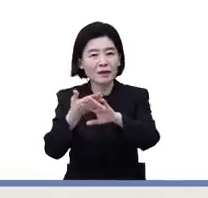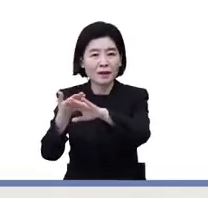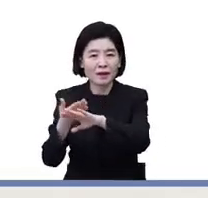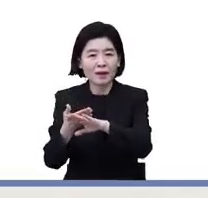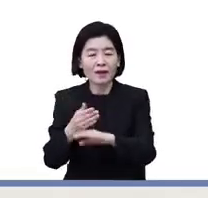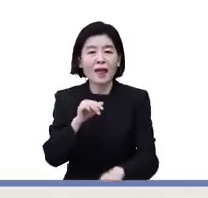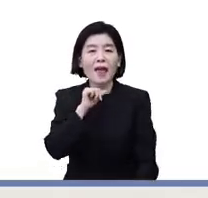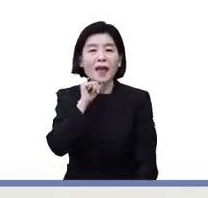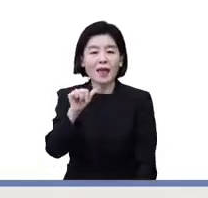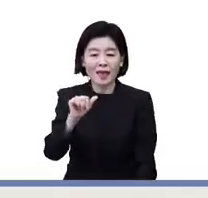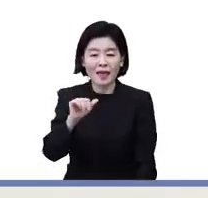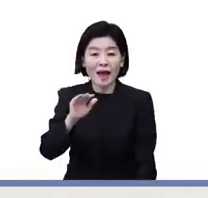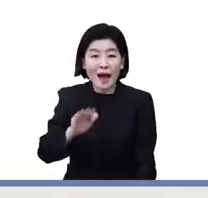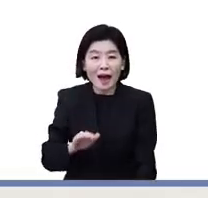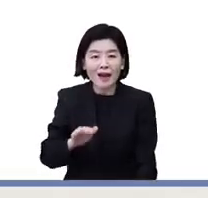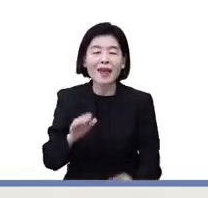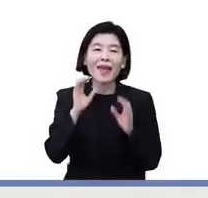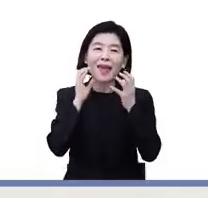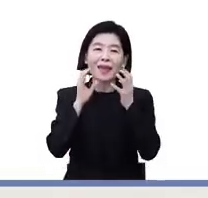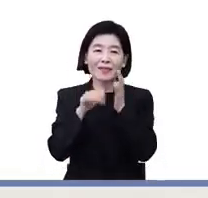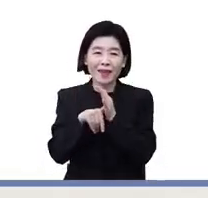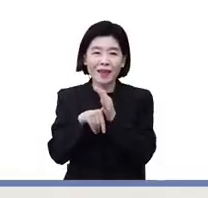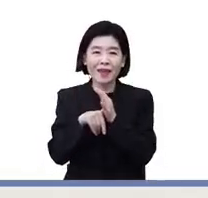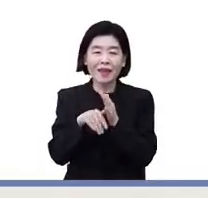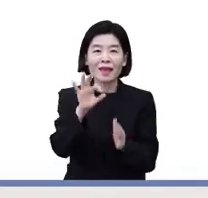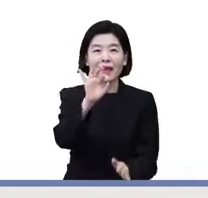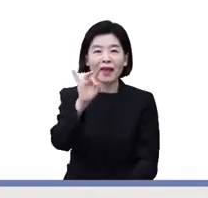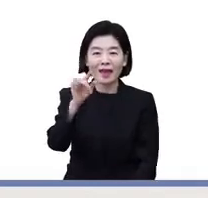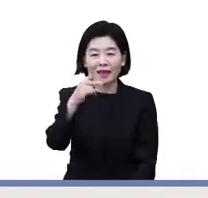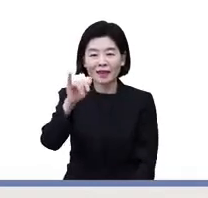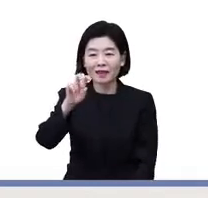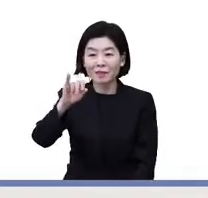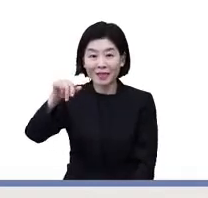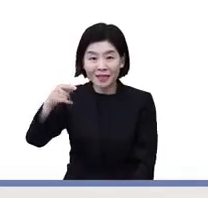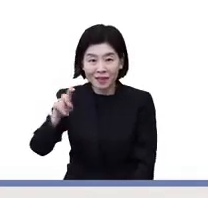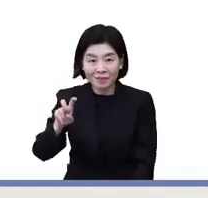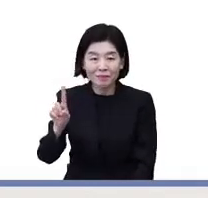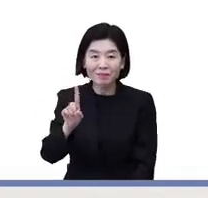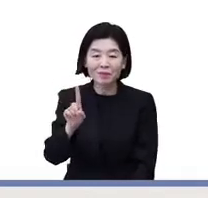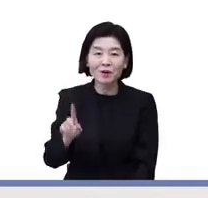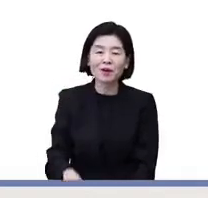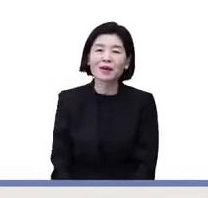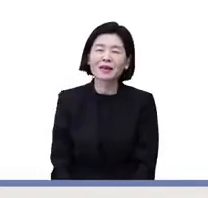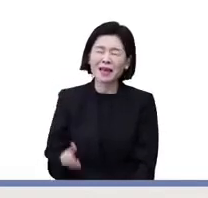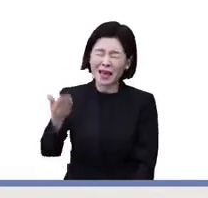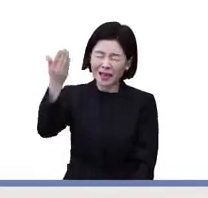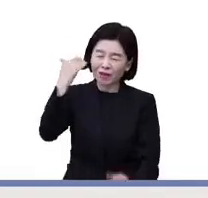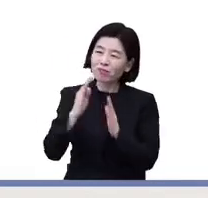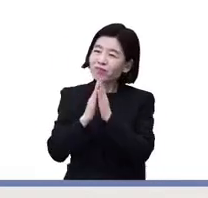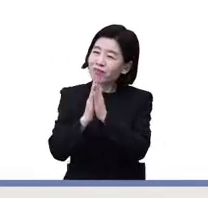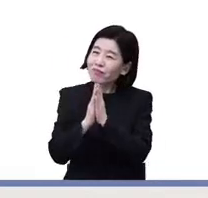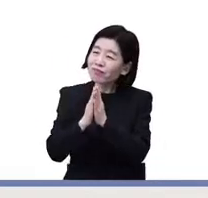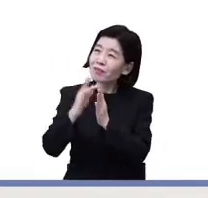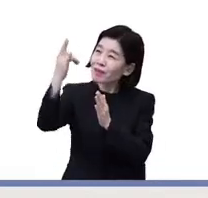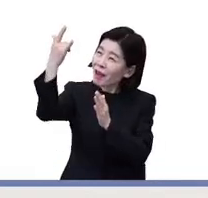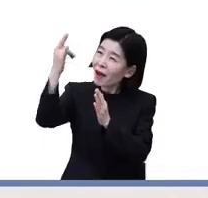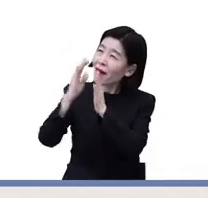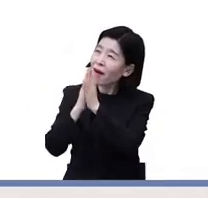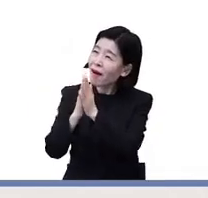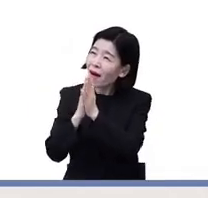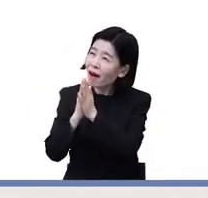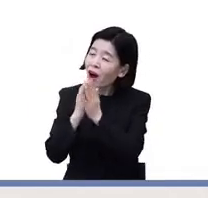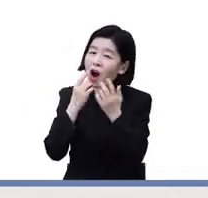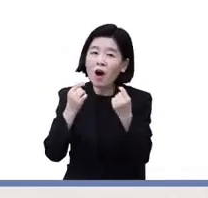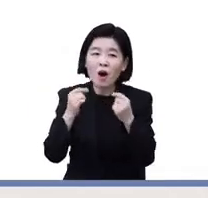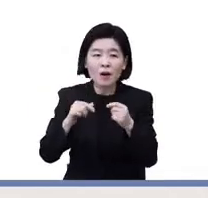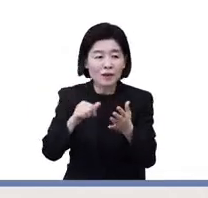때는 애니미즘, 그게 우리 예전에 뭐 원시인들이 태양을 보면서 느꼈던 그런 것이죠. 무생물을 포함해